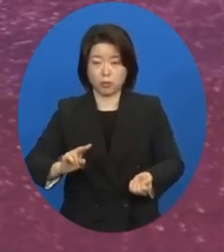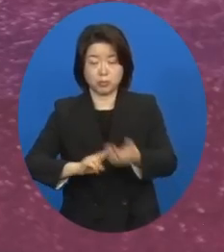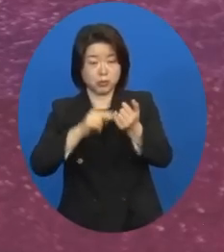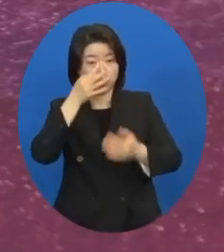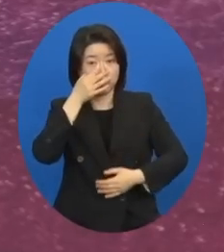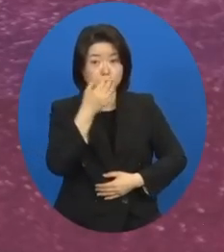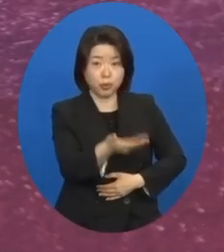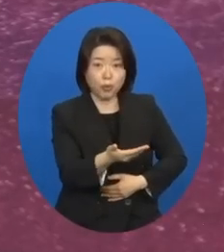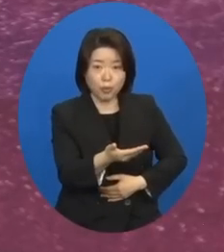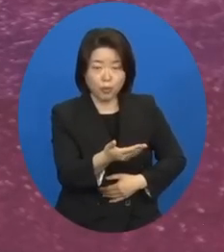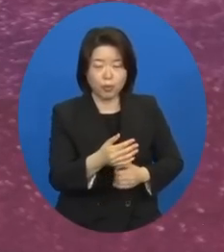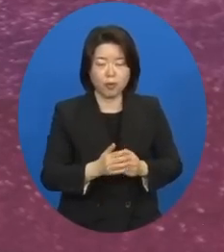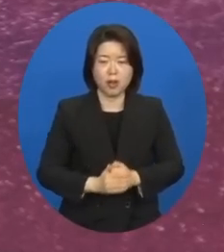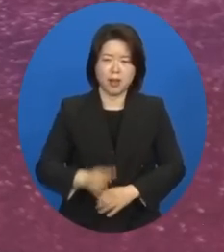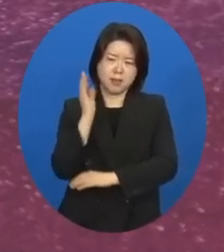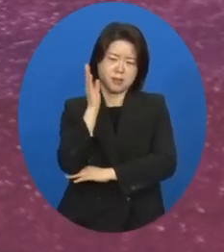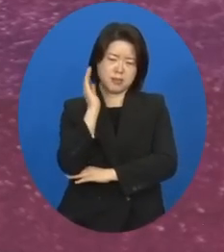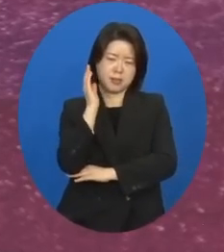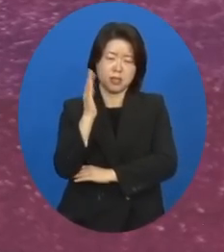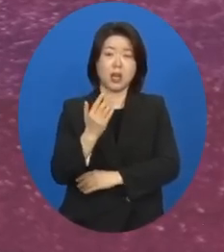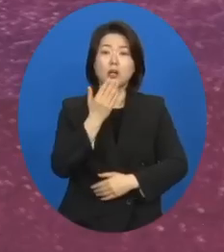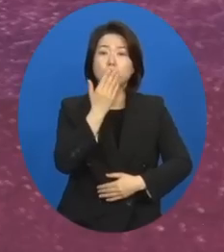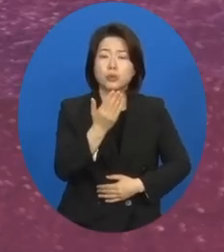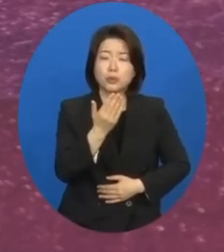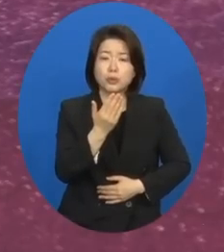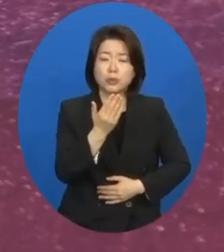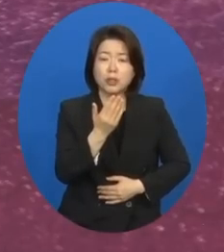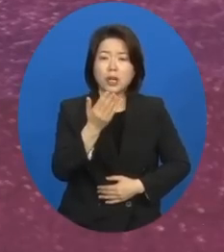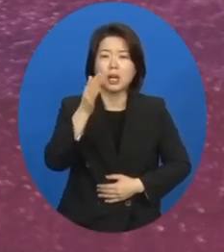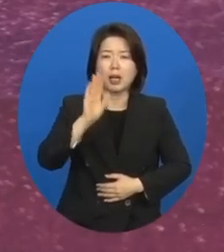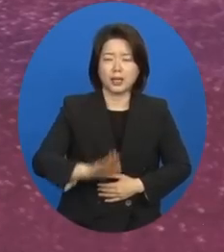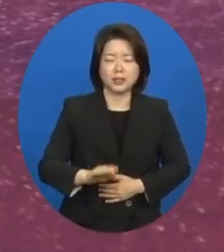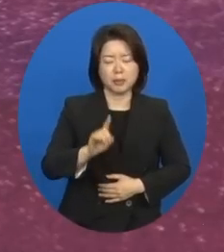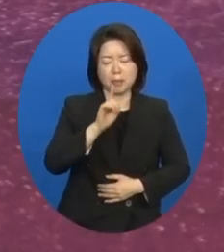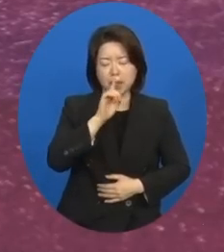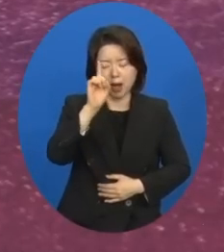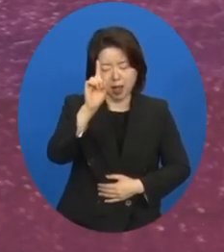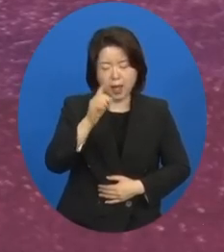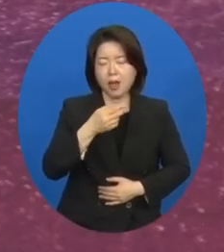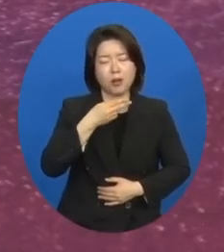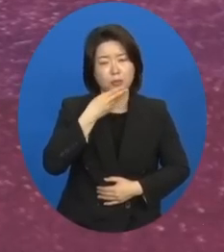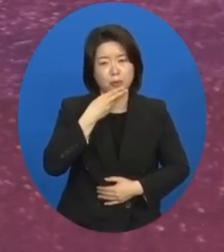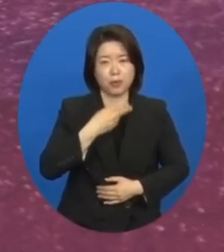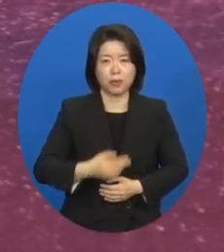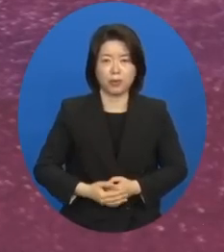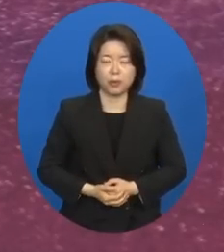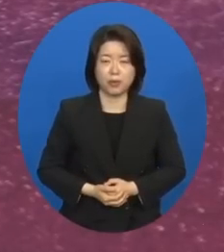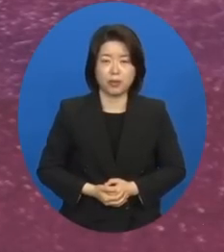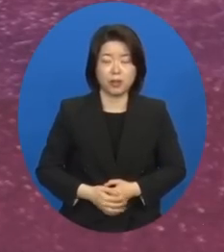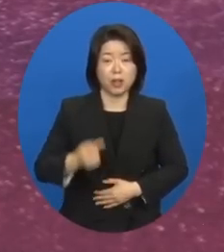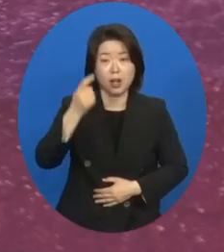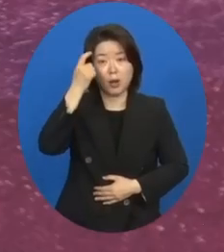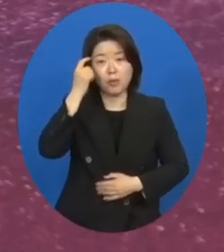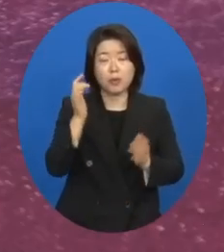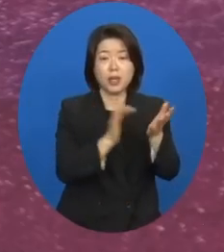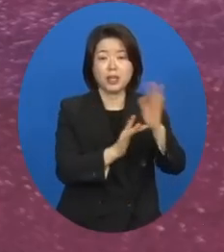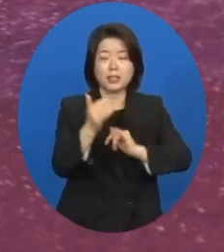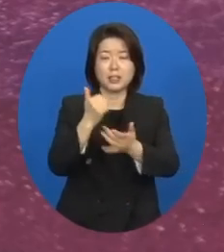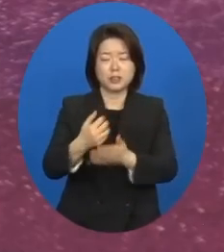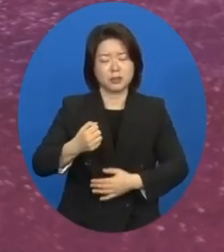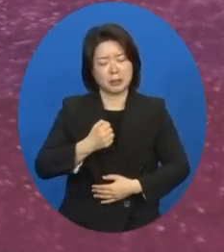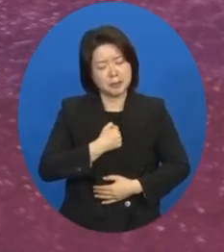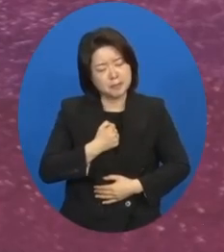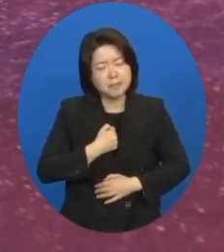보여주시고 변론도 하실 수 있었지만 단 한마디의 말씀도 하시지 않습니다. 왜 예수님은 이렇게